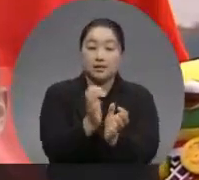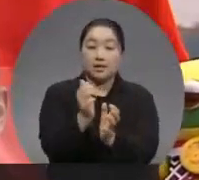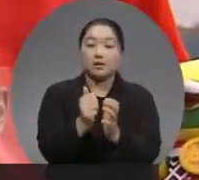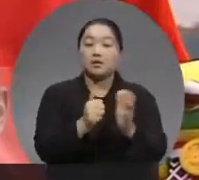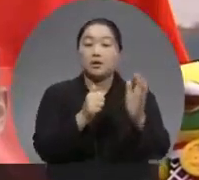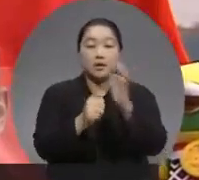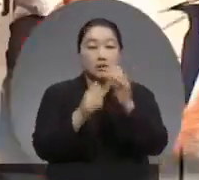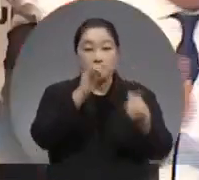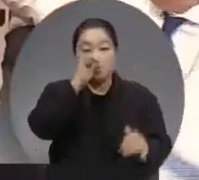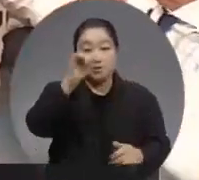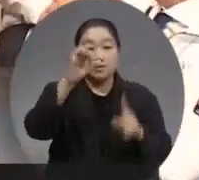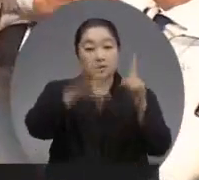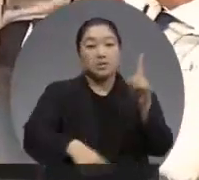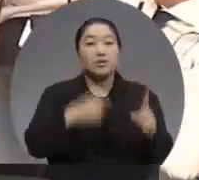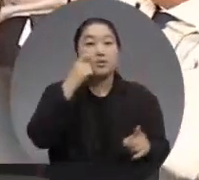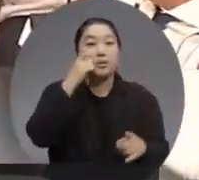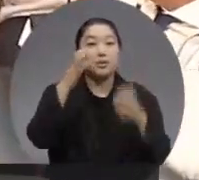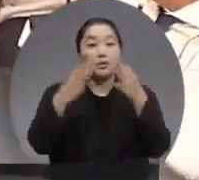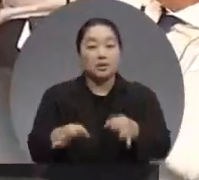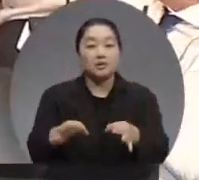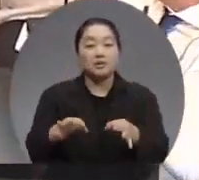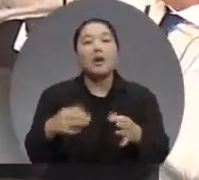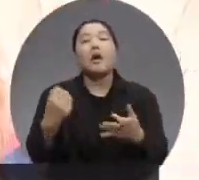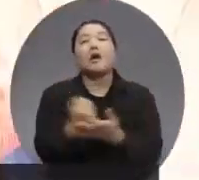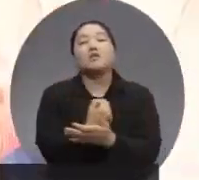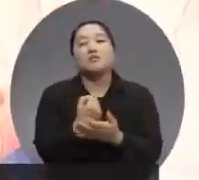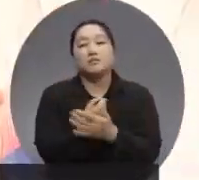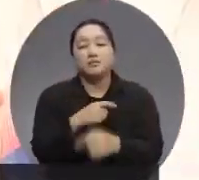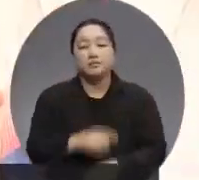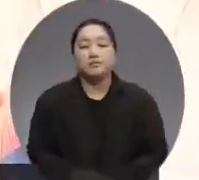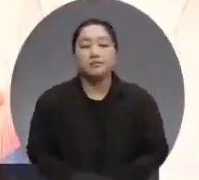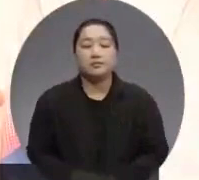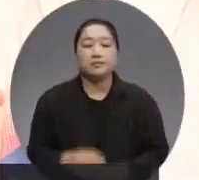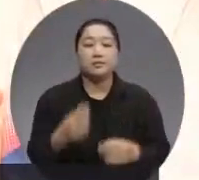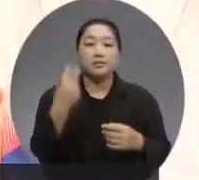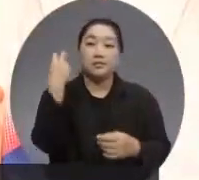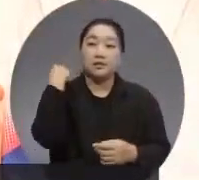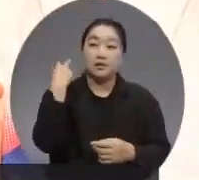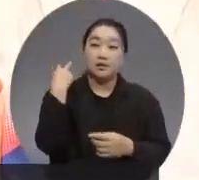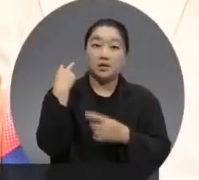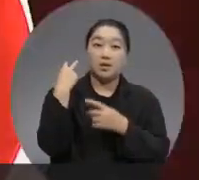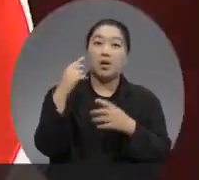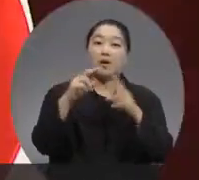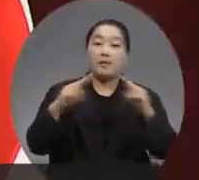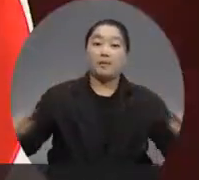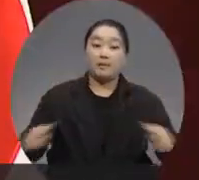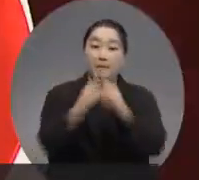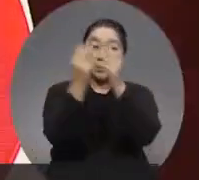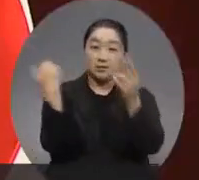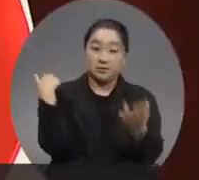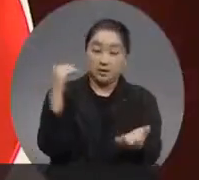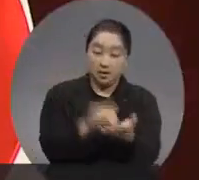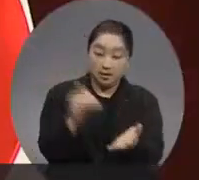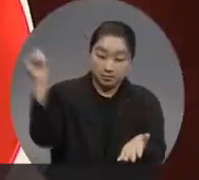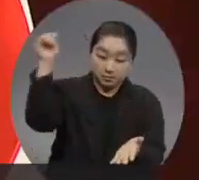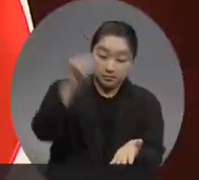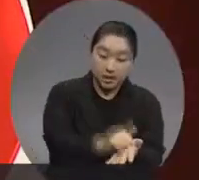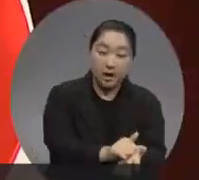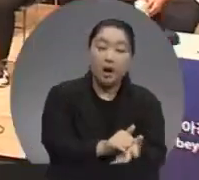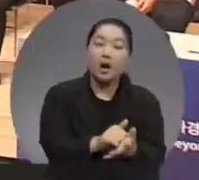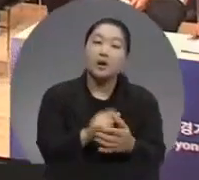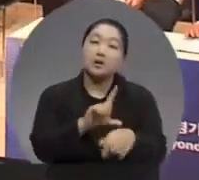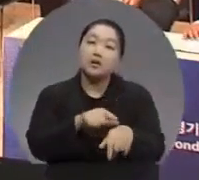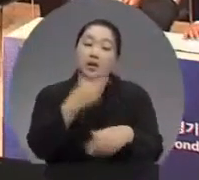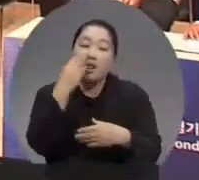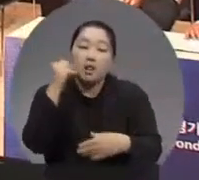김우진은 아쉬움을 씻겠다는 각오입니다. 이틀 전 프랑스 파리에서 돌아와 시차 적응이 덜 된 상태에서도 충북 도민에